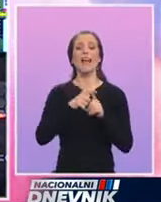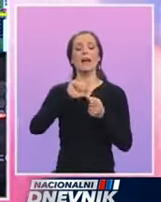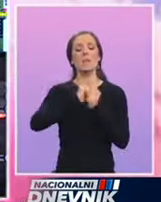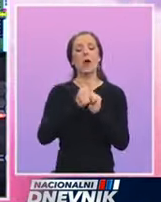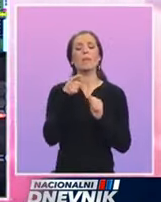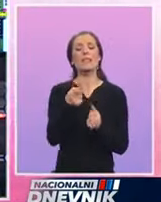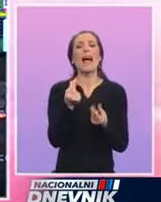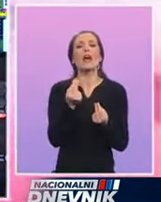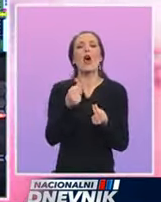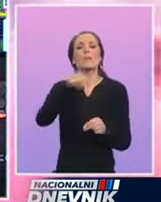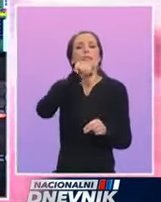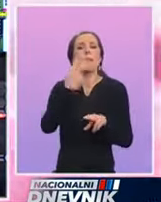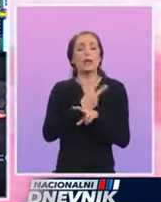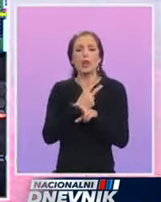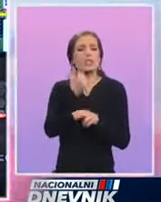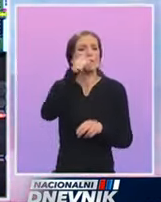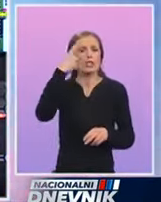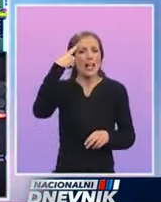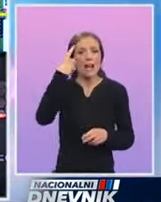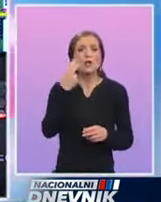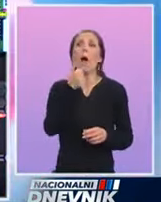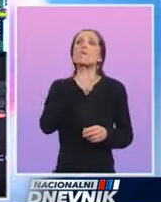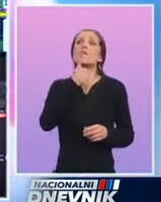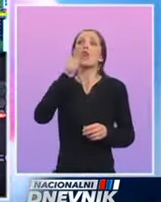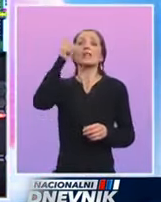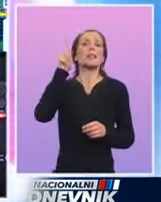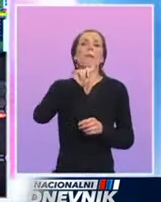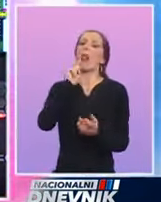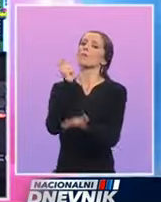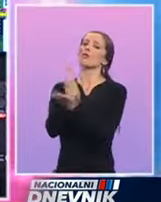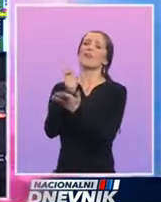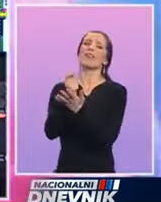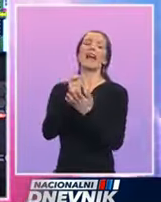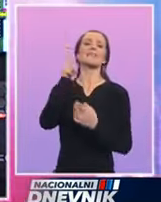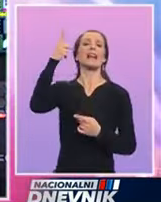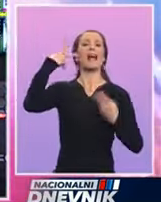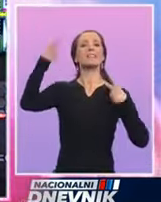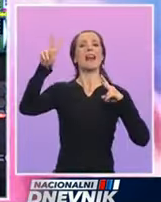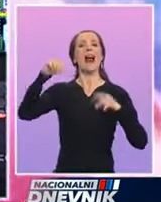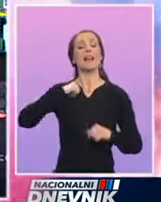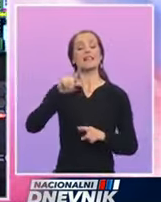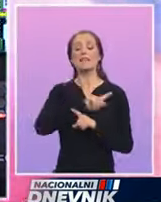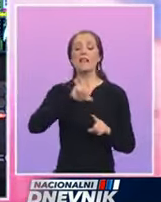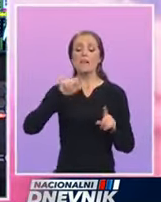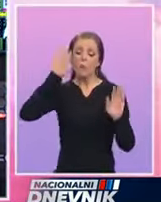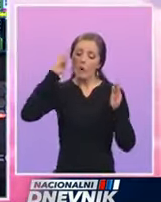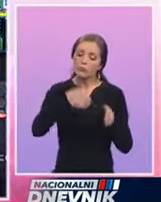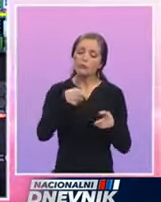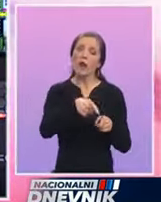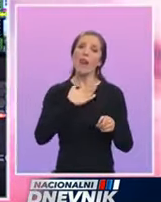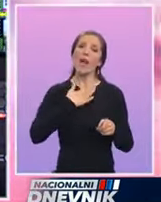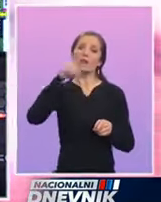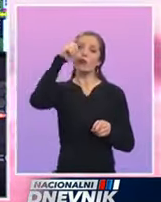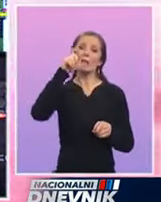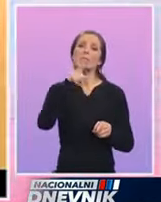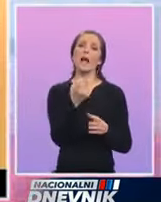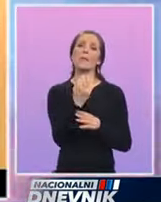patriotizam, što znači da budžet Srbije više ne može da finansira strane interese, već isključivo domaću privredu i